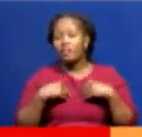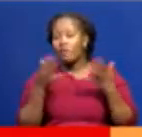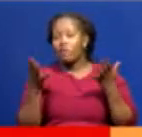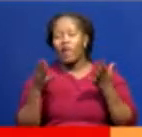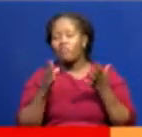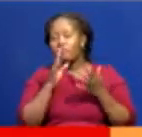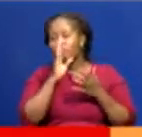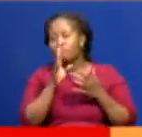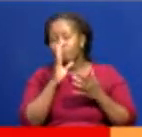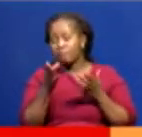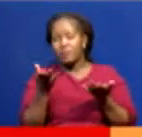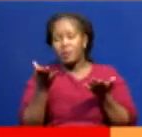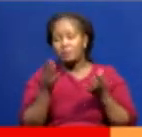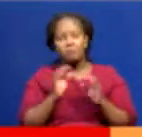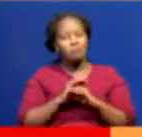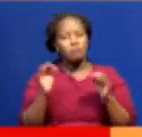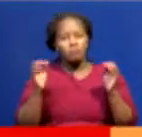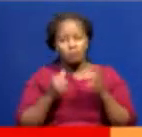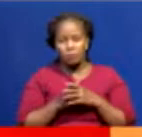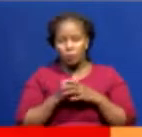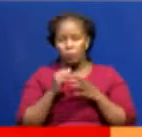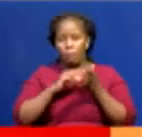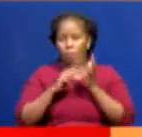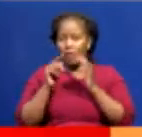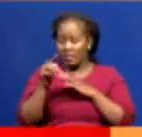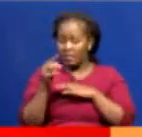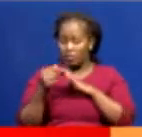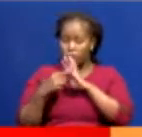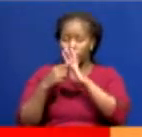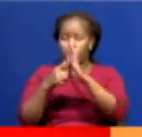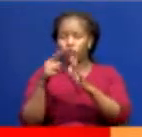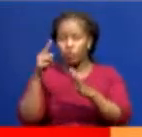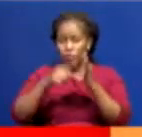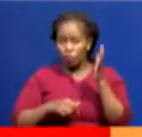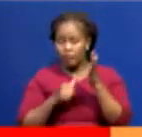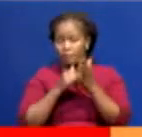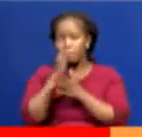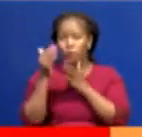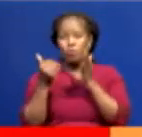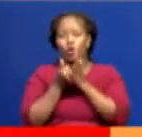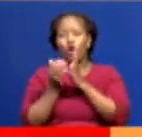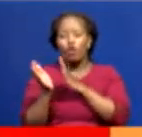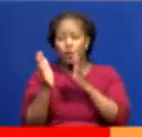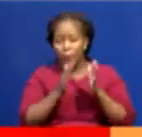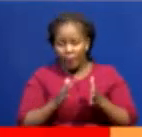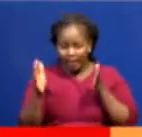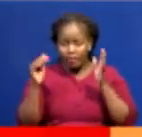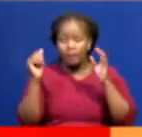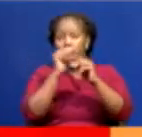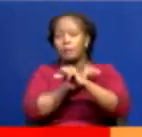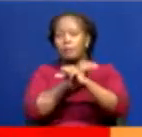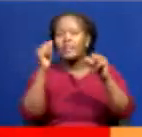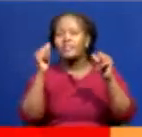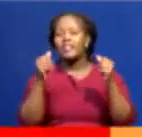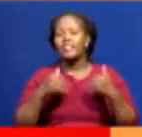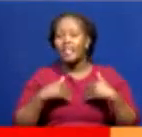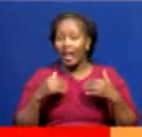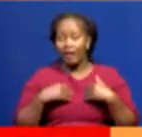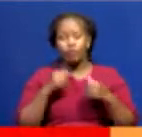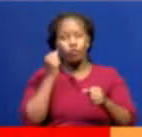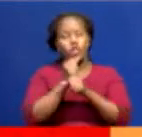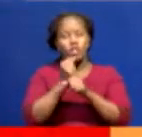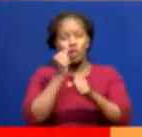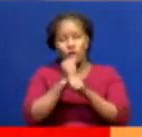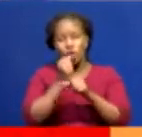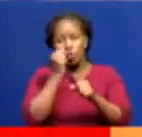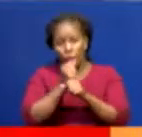wanadai serikali pesa. Kwa hivyo hiyo ni kukuonesha kwamba zile mipango ambazo rais ameweka itafanya kazi.